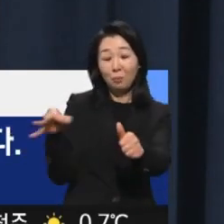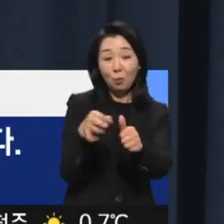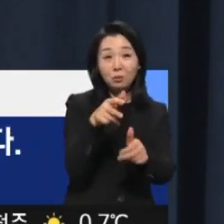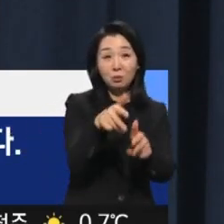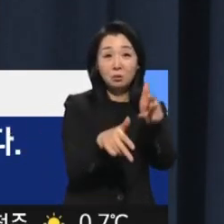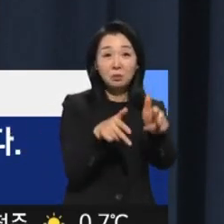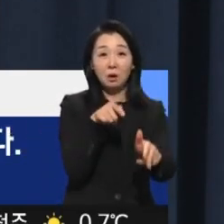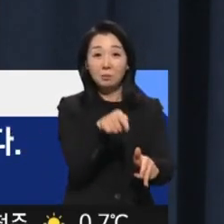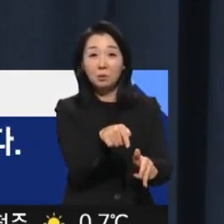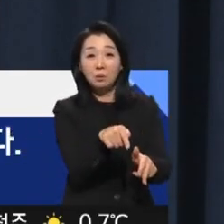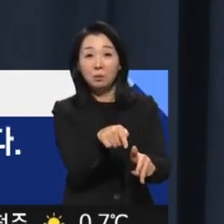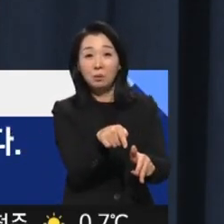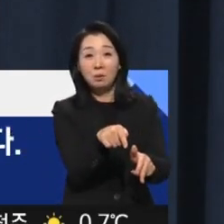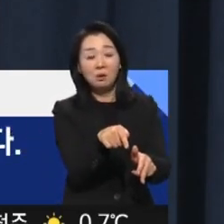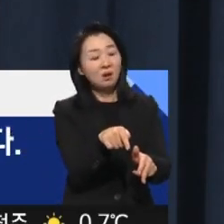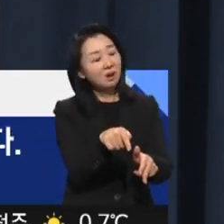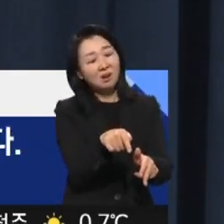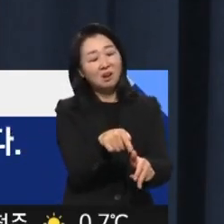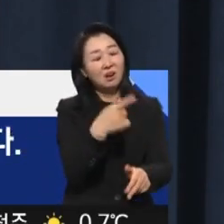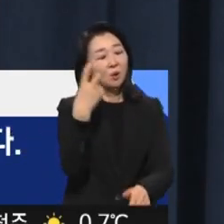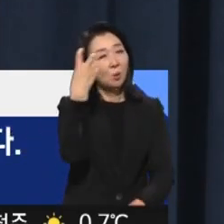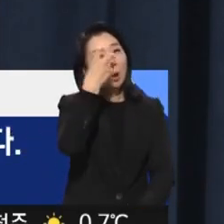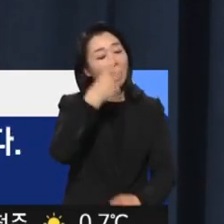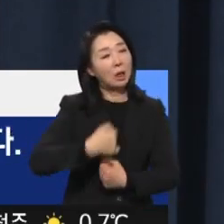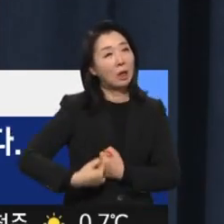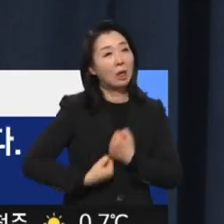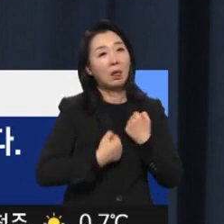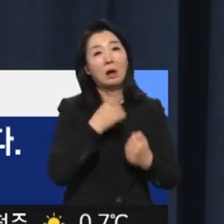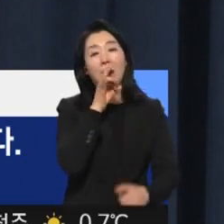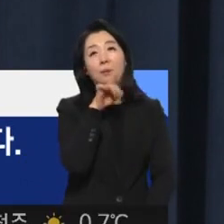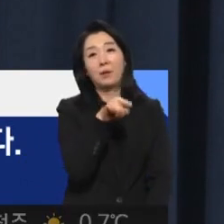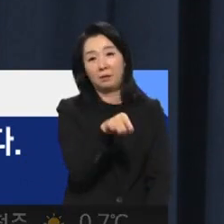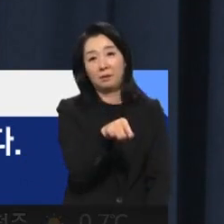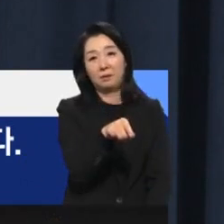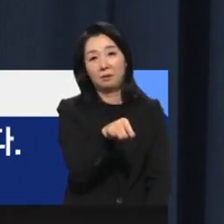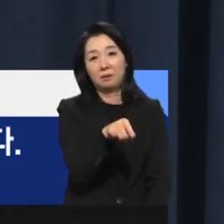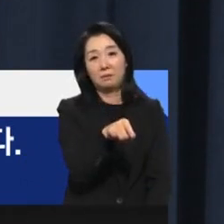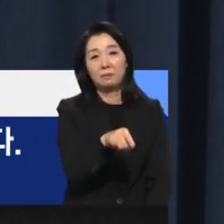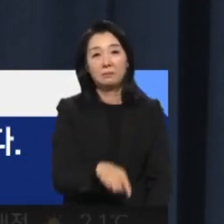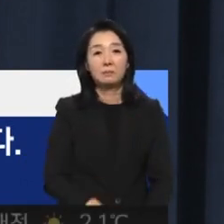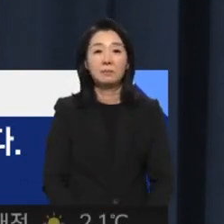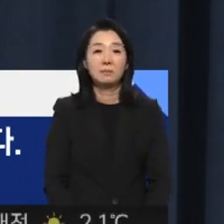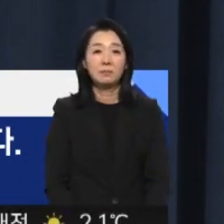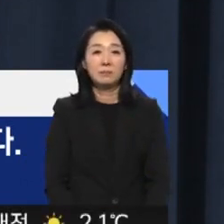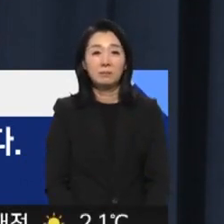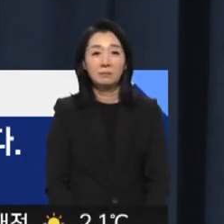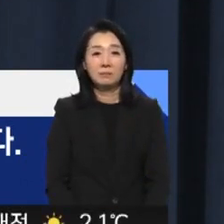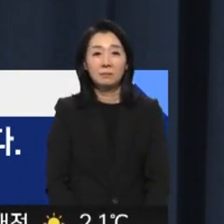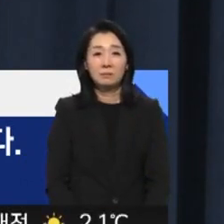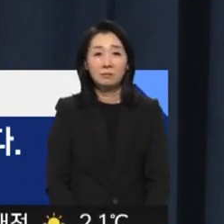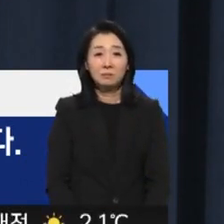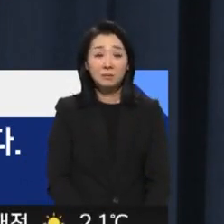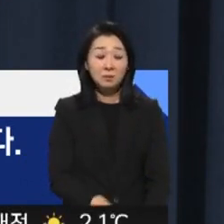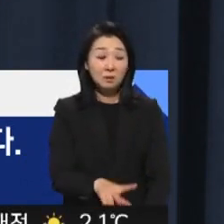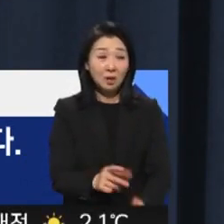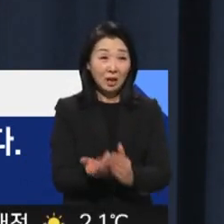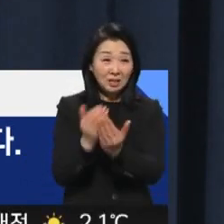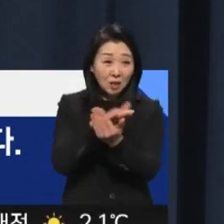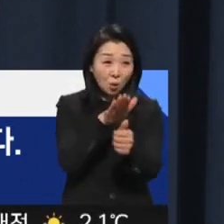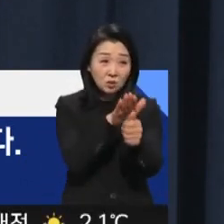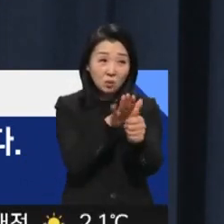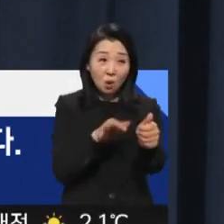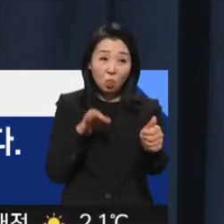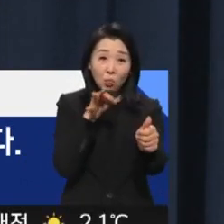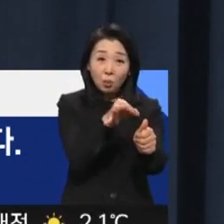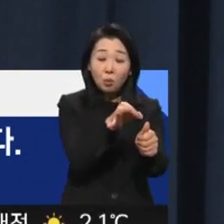전혀 관리가 되지 않았던 것이 아닌가 그렇게 생각합니다. 최근 문제가 된 세월호 지원금의